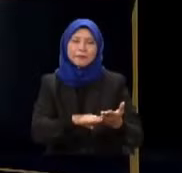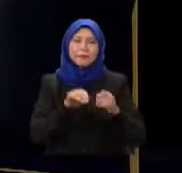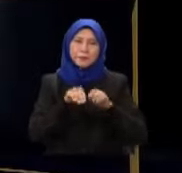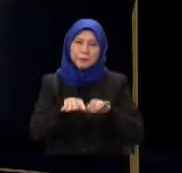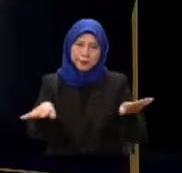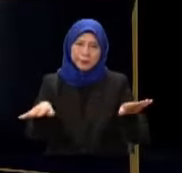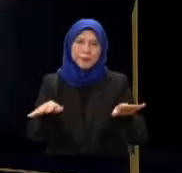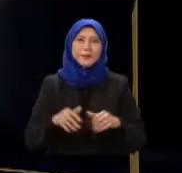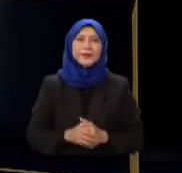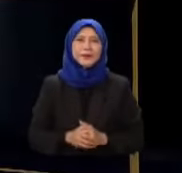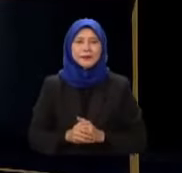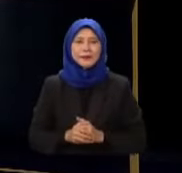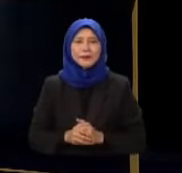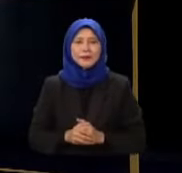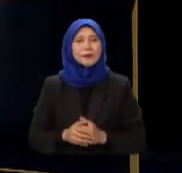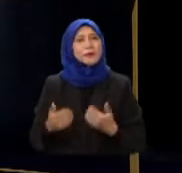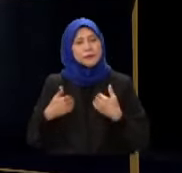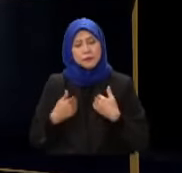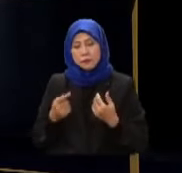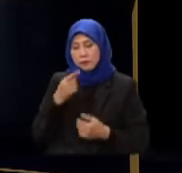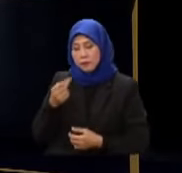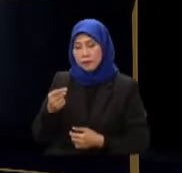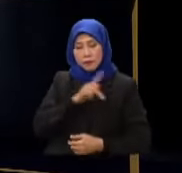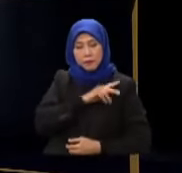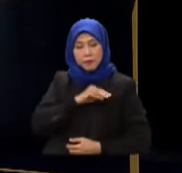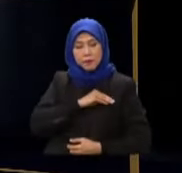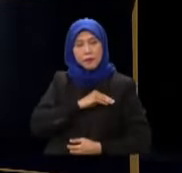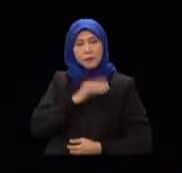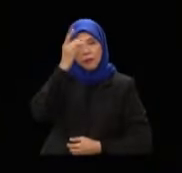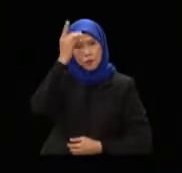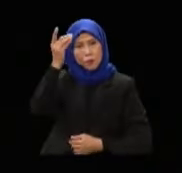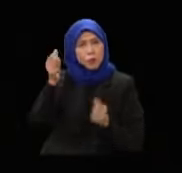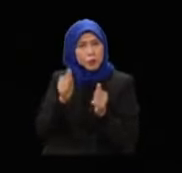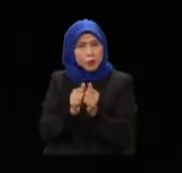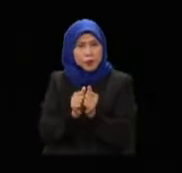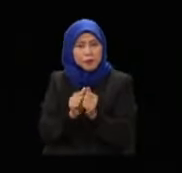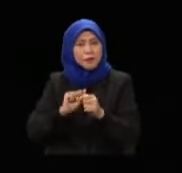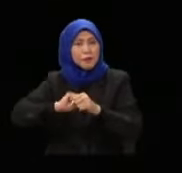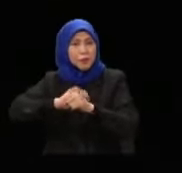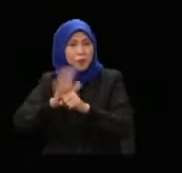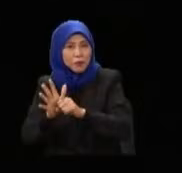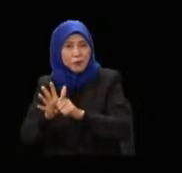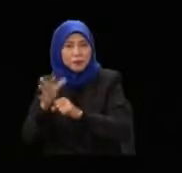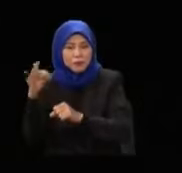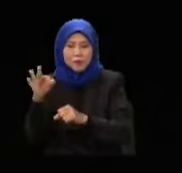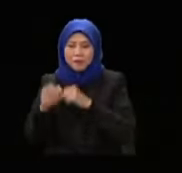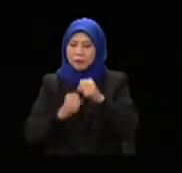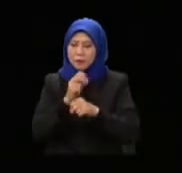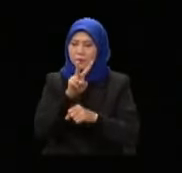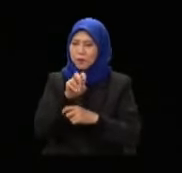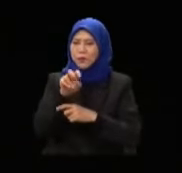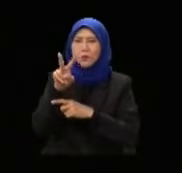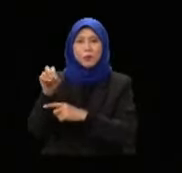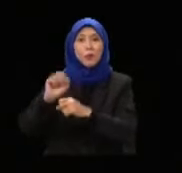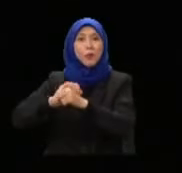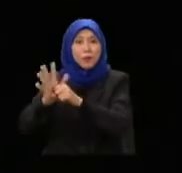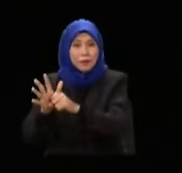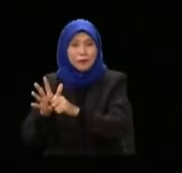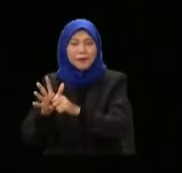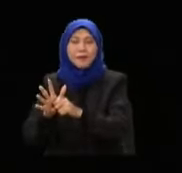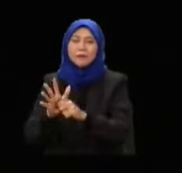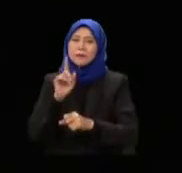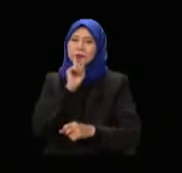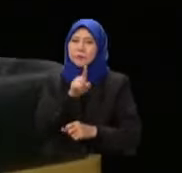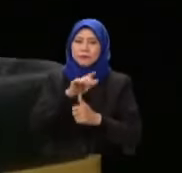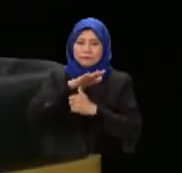Kalau boleh saya kaitkan kelahiran kebencian Datuk lahir sekali dengan komik 19 dan kita tahu copy ini memberi tekanan